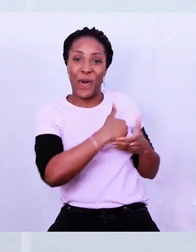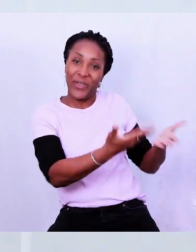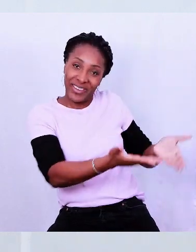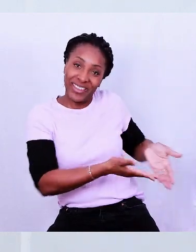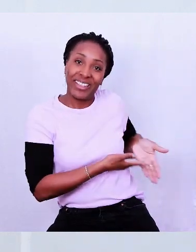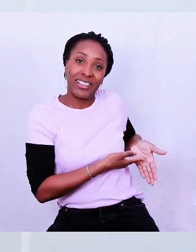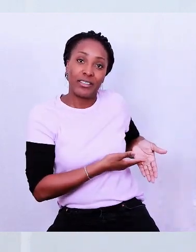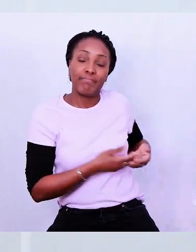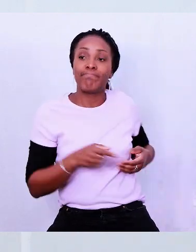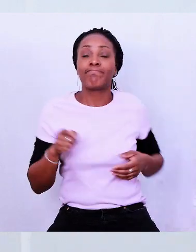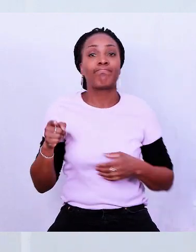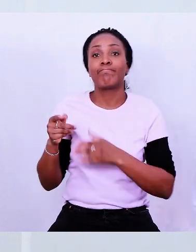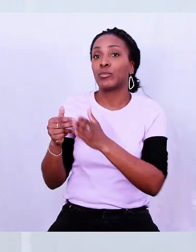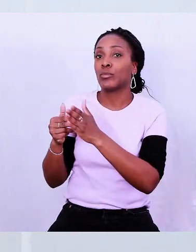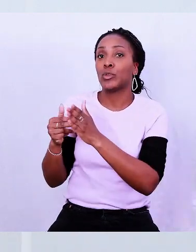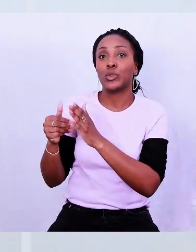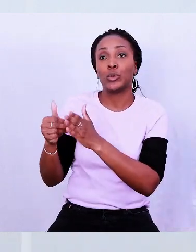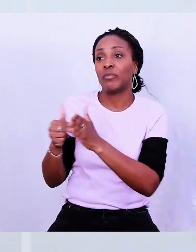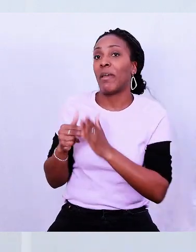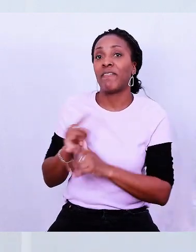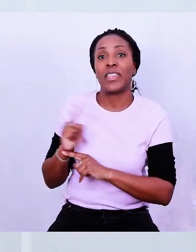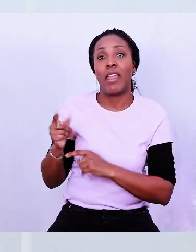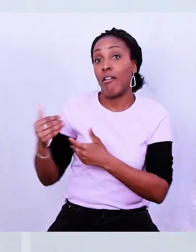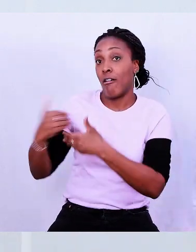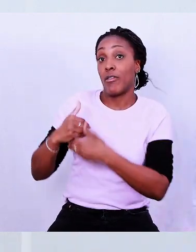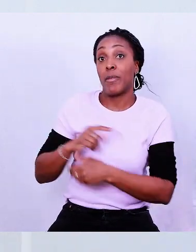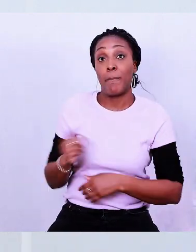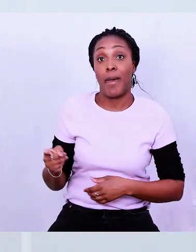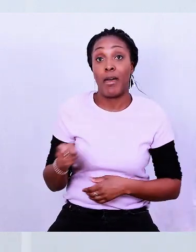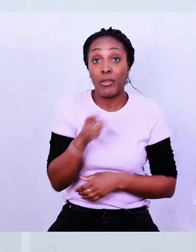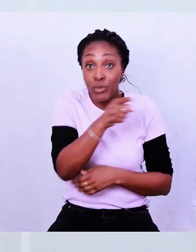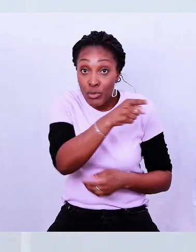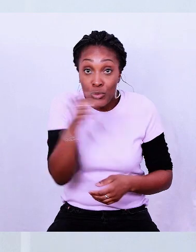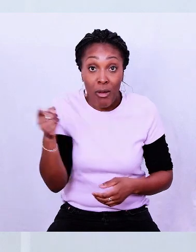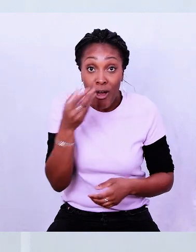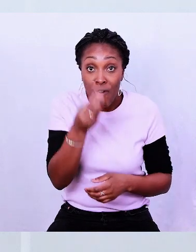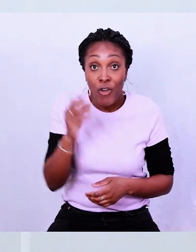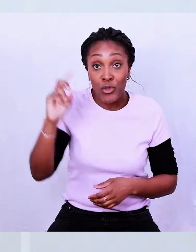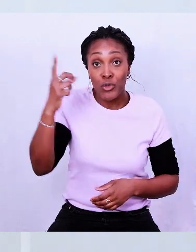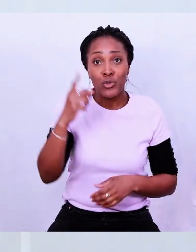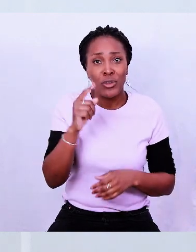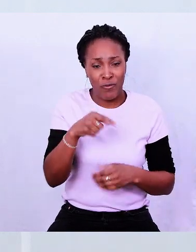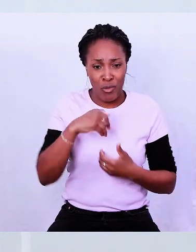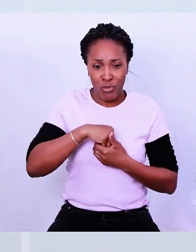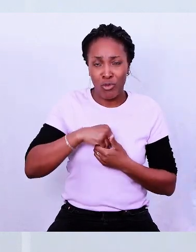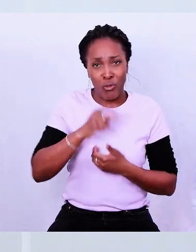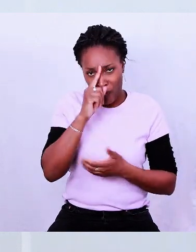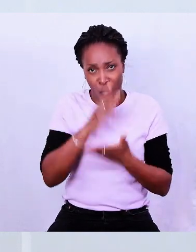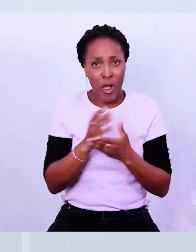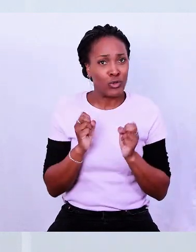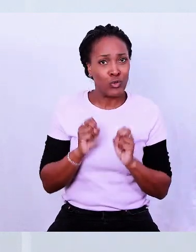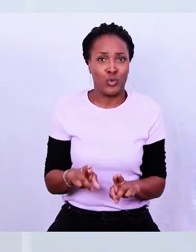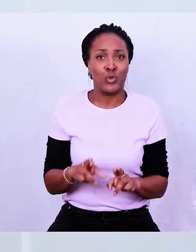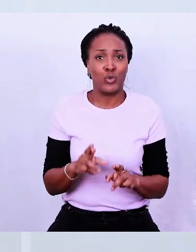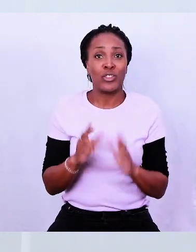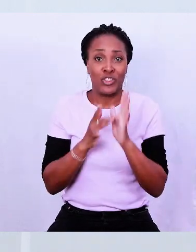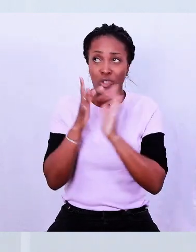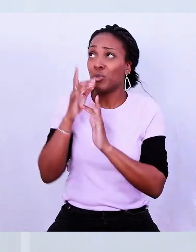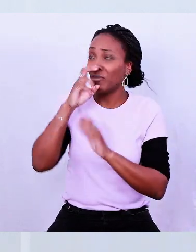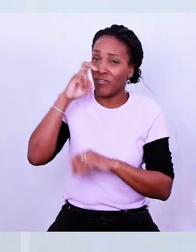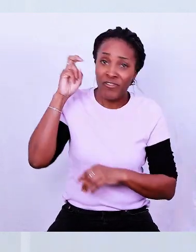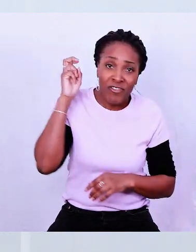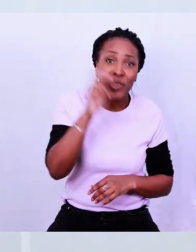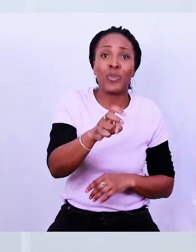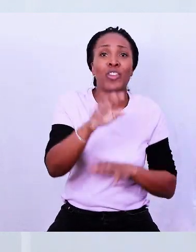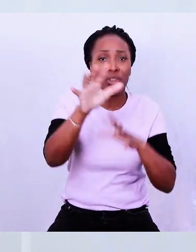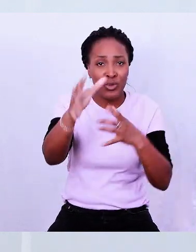Donc l'enfant de Dieu a une assurance. Et toi aujourd'hui qui es enfant de Dieu, tu as cette assurance que, le Seigneur viendra te chercher